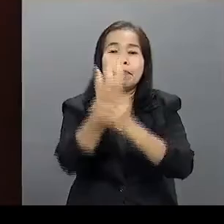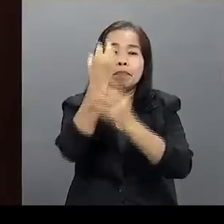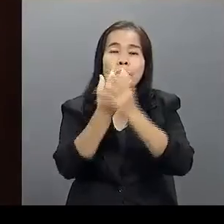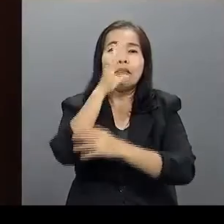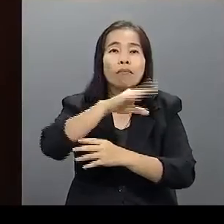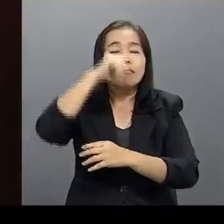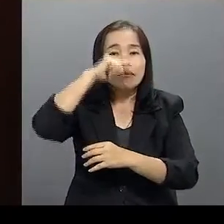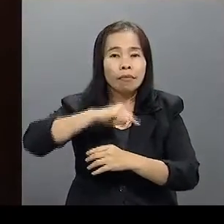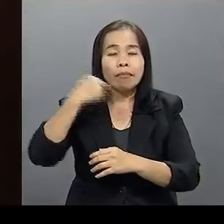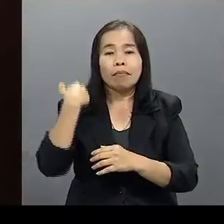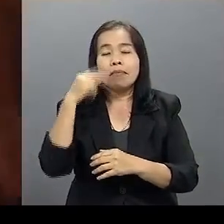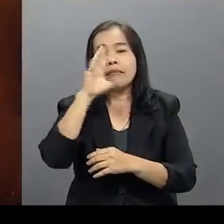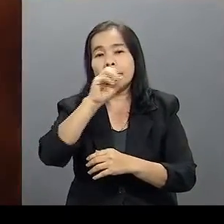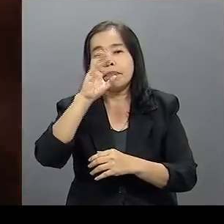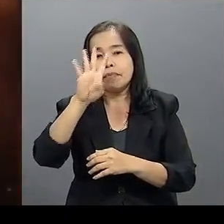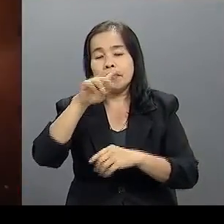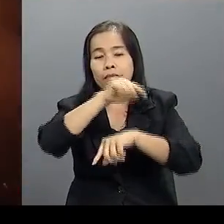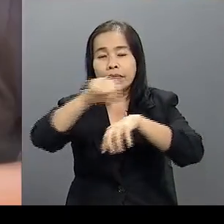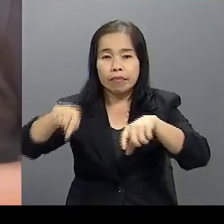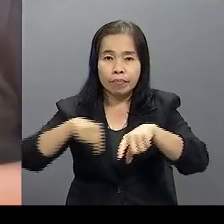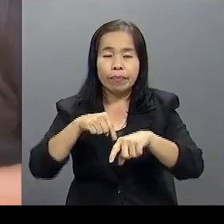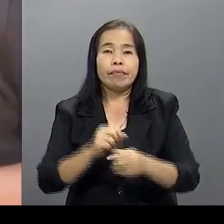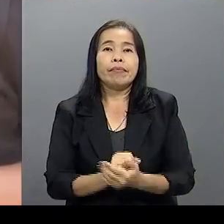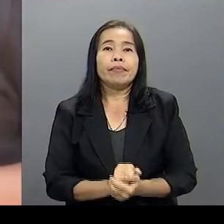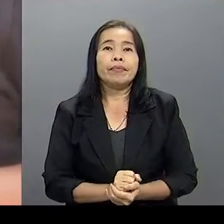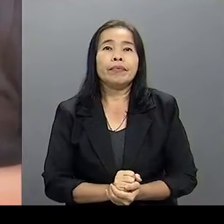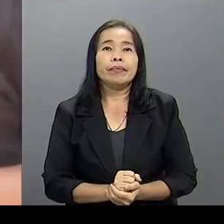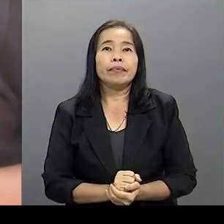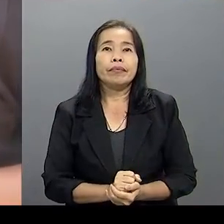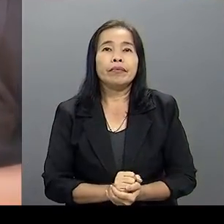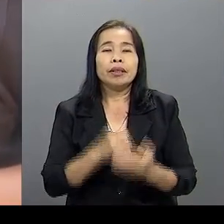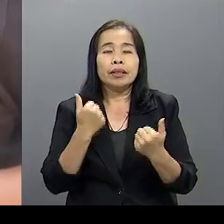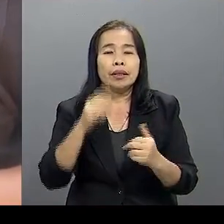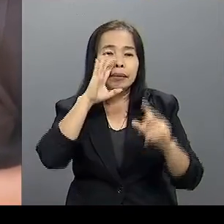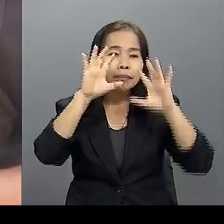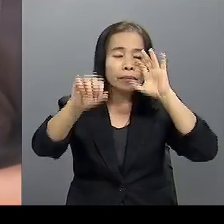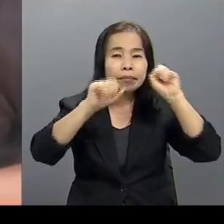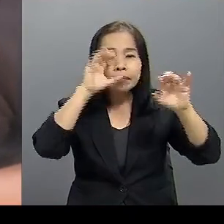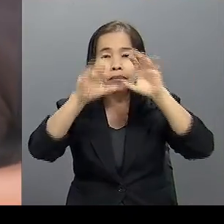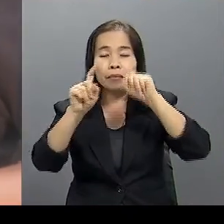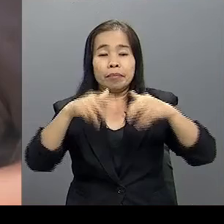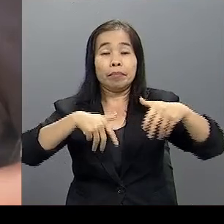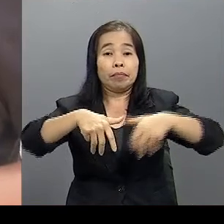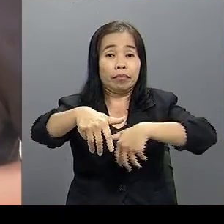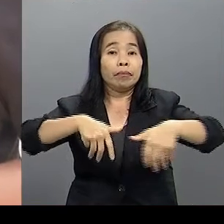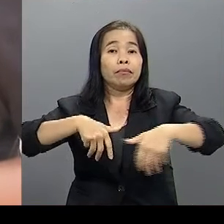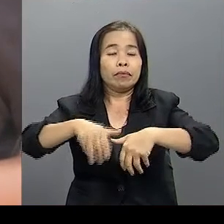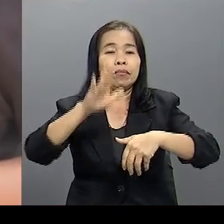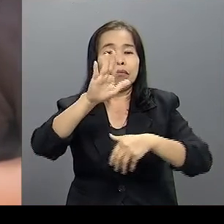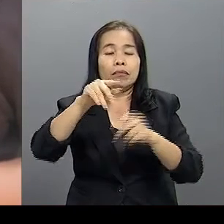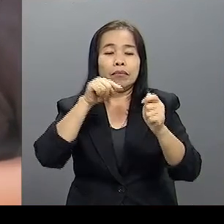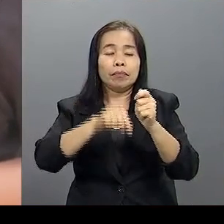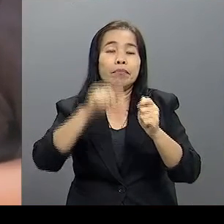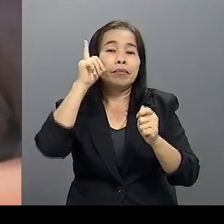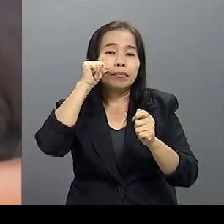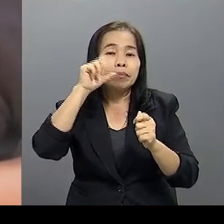จากการสังเกตพบวาประชาชนในพ้นที่อำเภอแม่สอนยัคงป้องกันตัวเอง